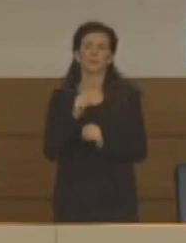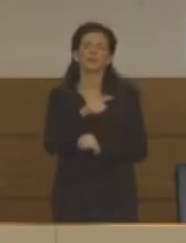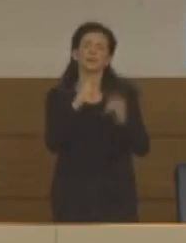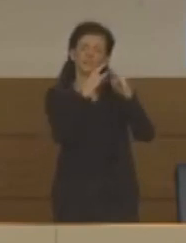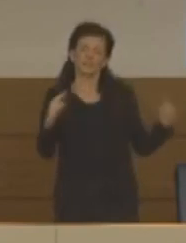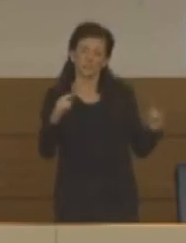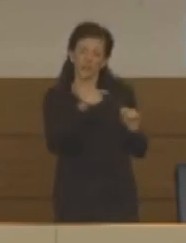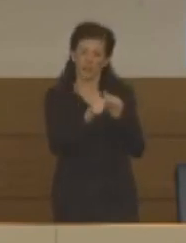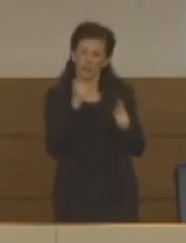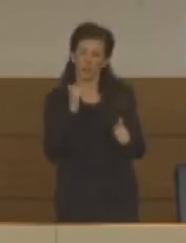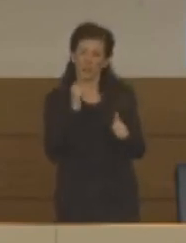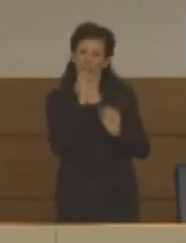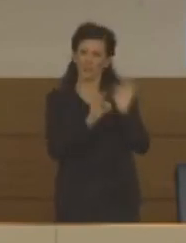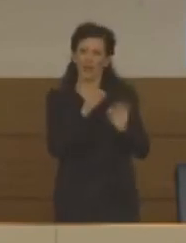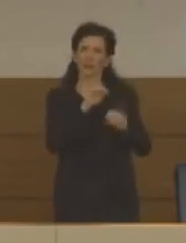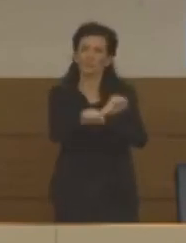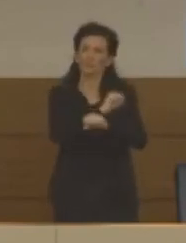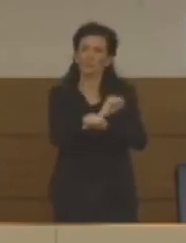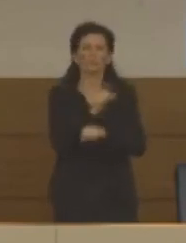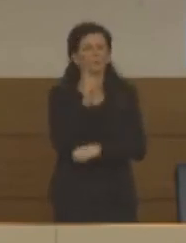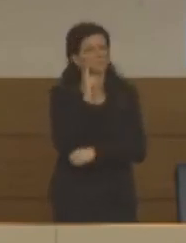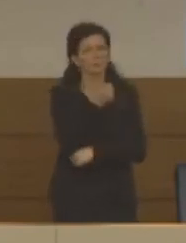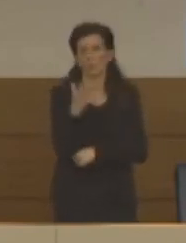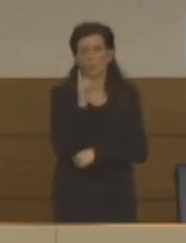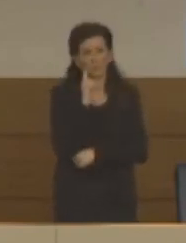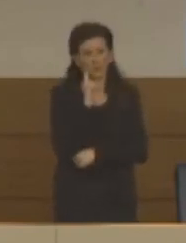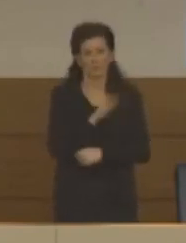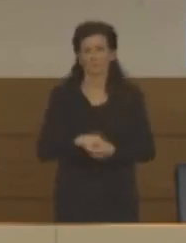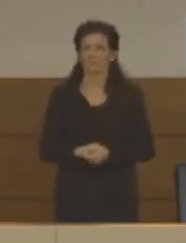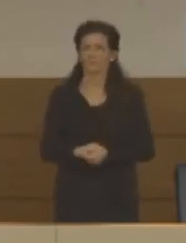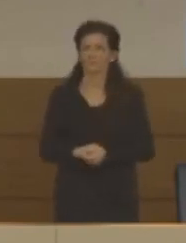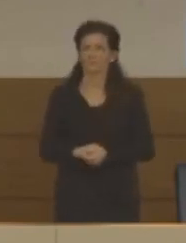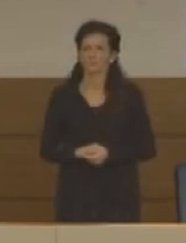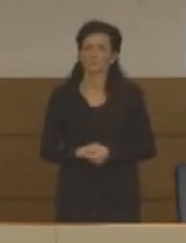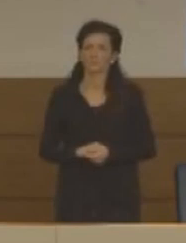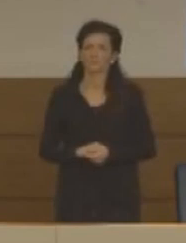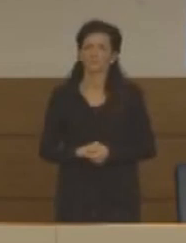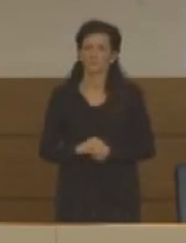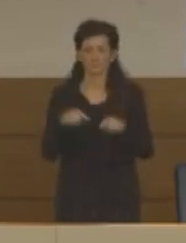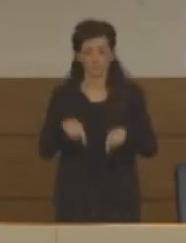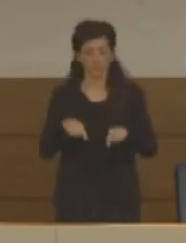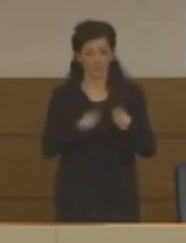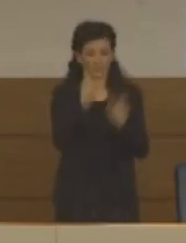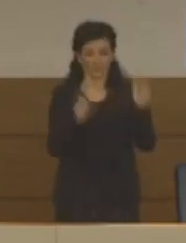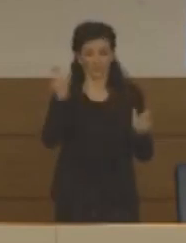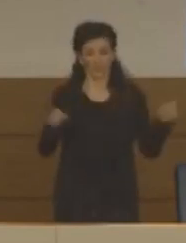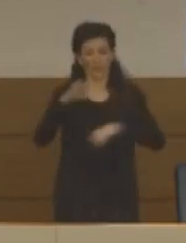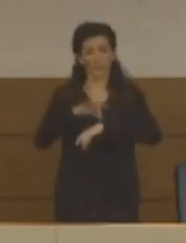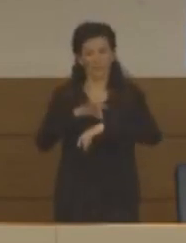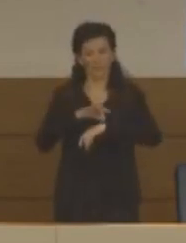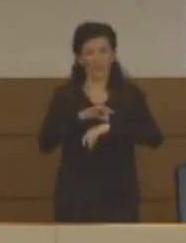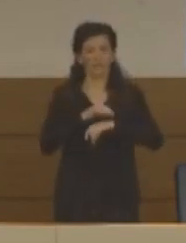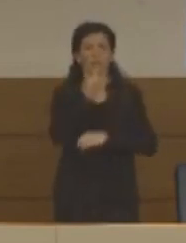tende per pre triace negli istituti penitenziari ad oggi il numero delle pazienti trasferiti